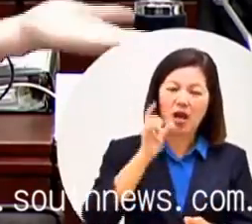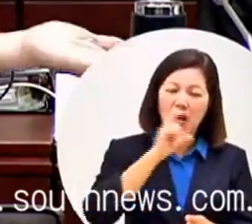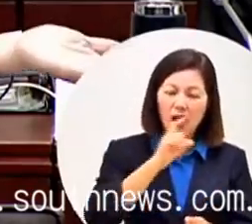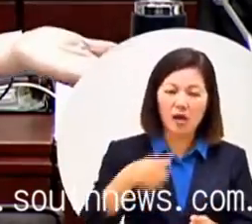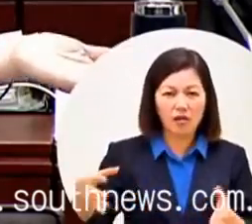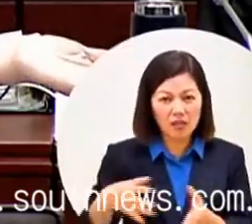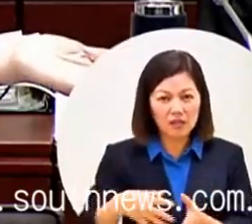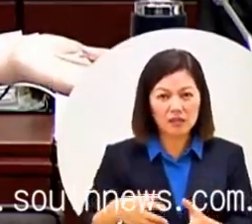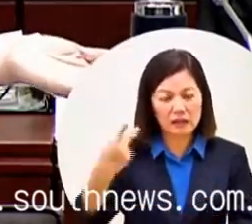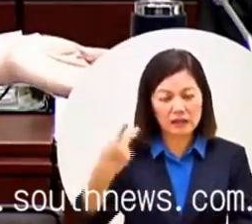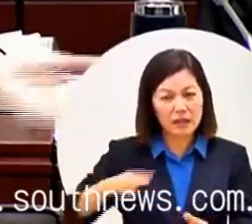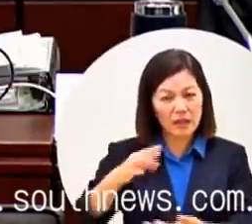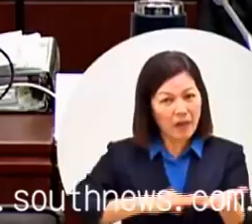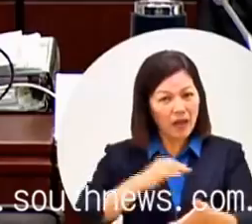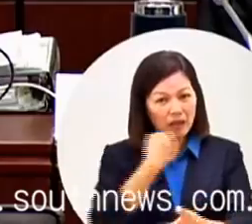民主，可能吗？